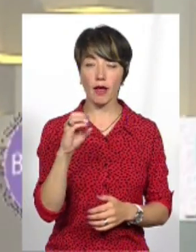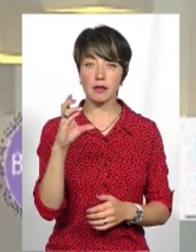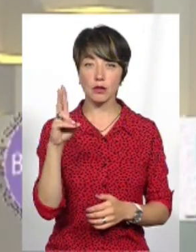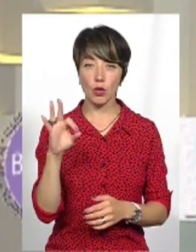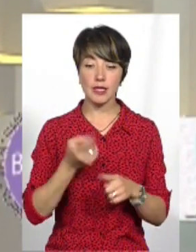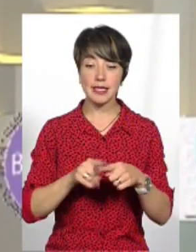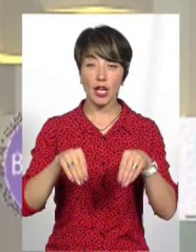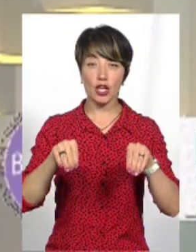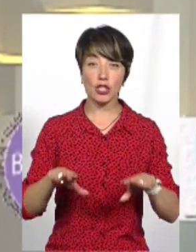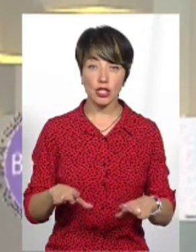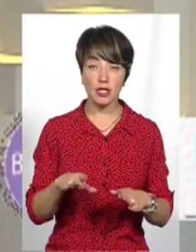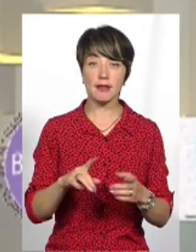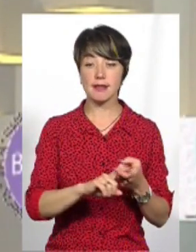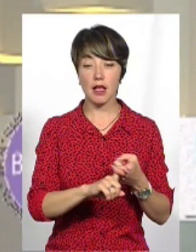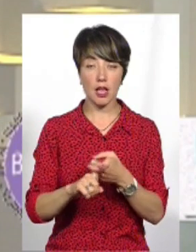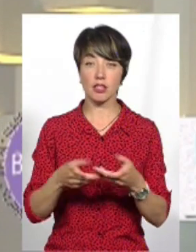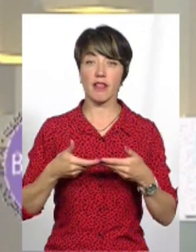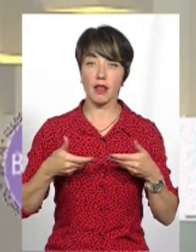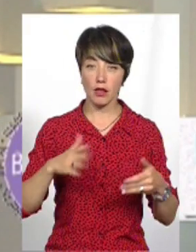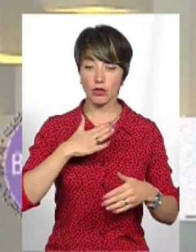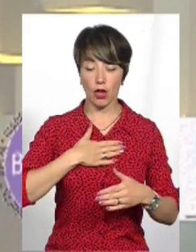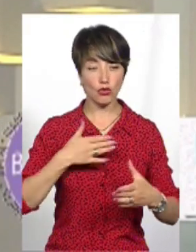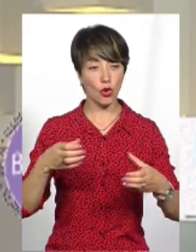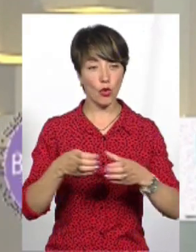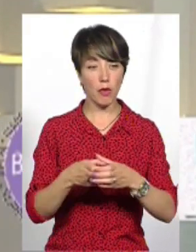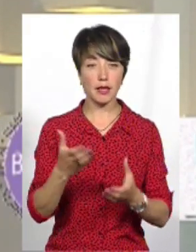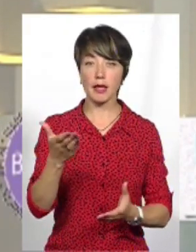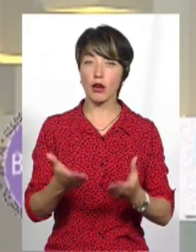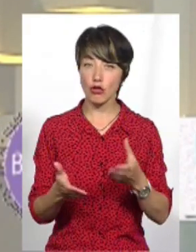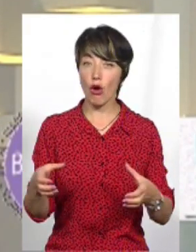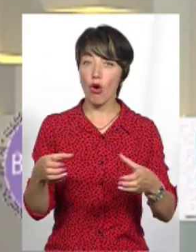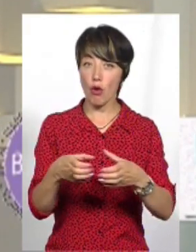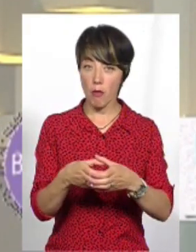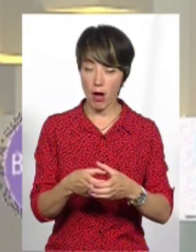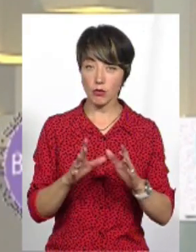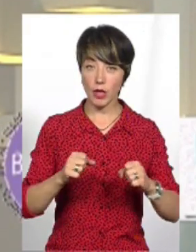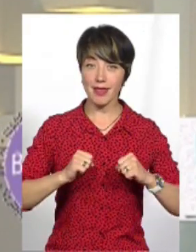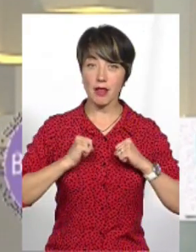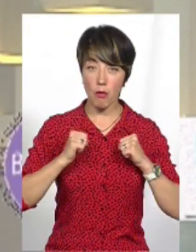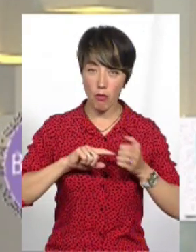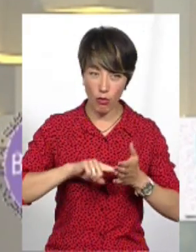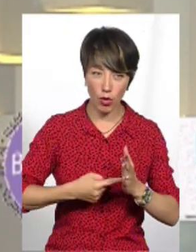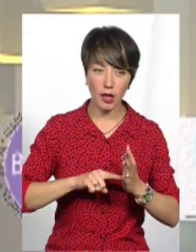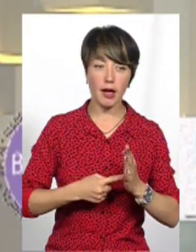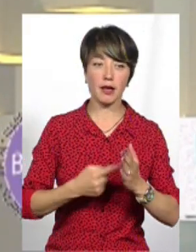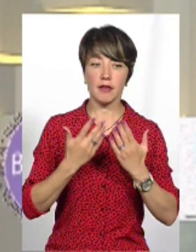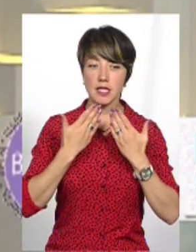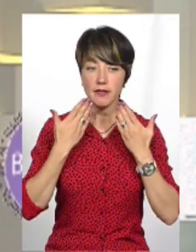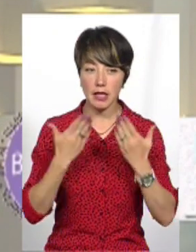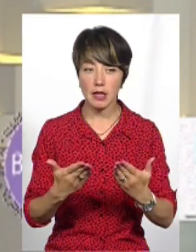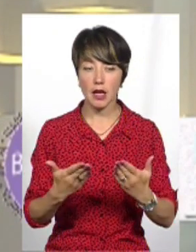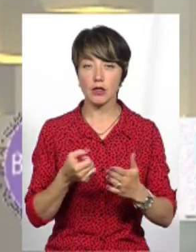рішення цього питання залежить саме від нас і від нашої громади. Якщо громада буде наполегливо звертатися